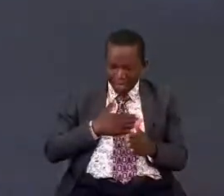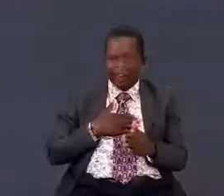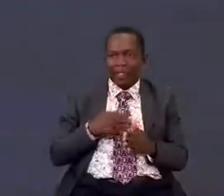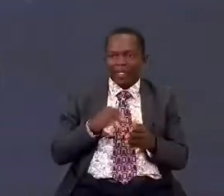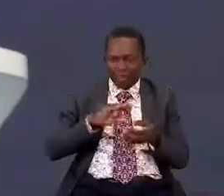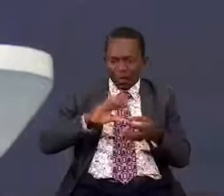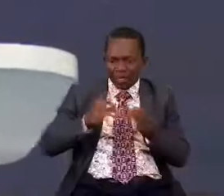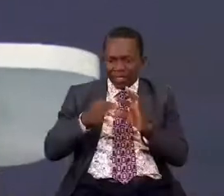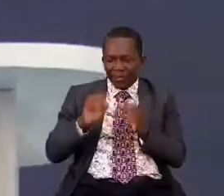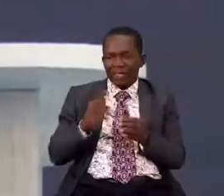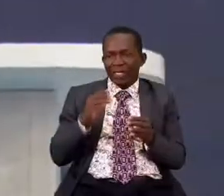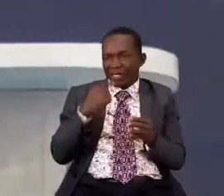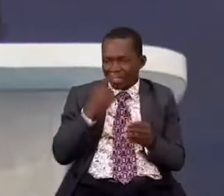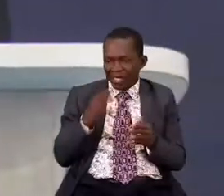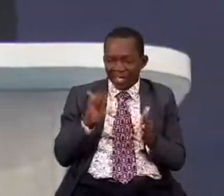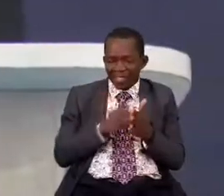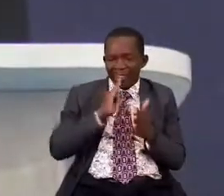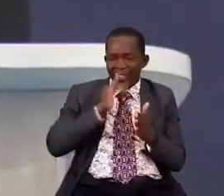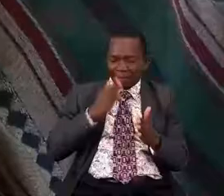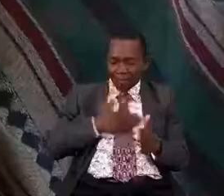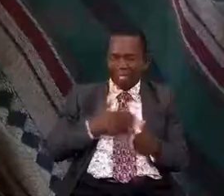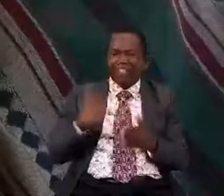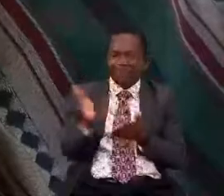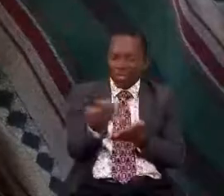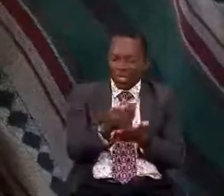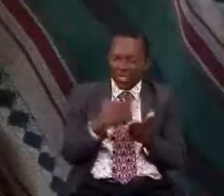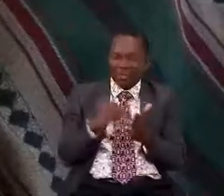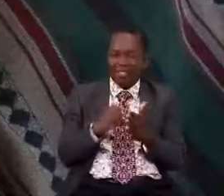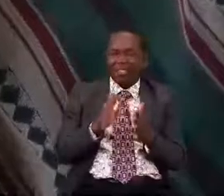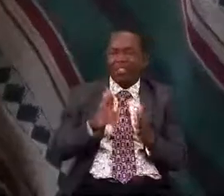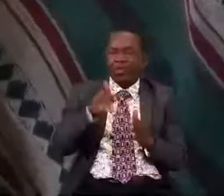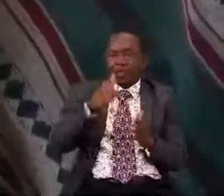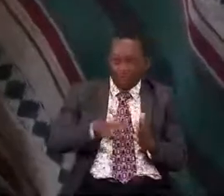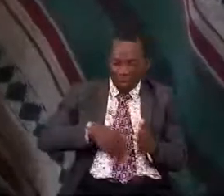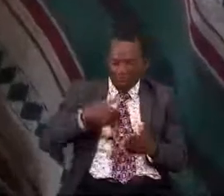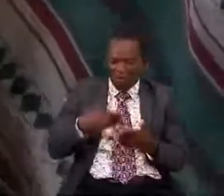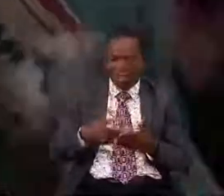Tu confesses, c'est pour moi. Ce que tu confesses, tu vas posséder.